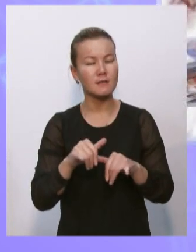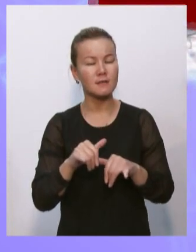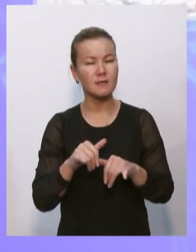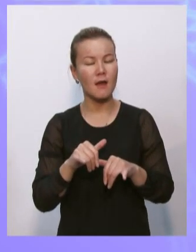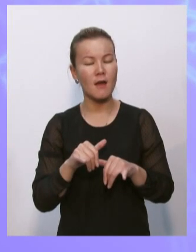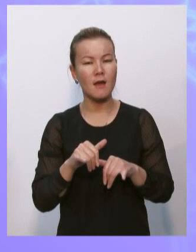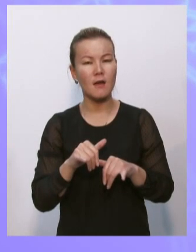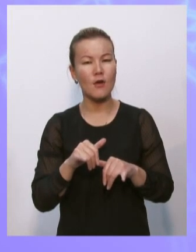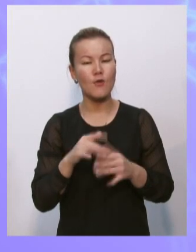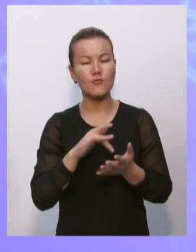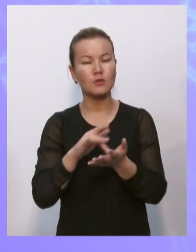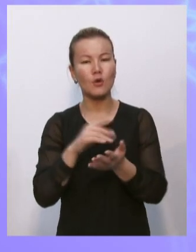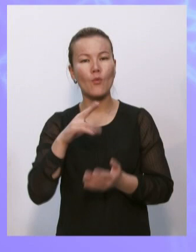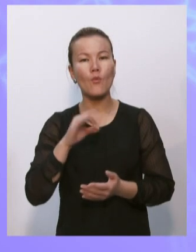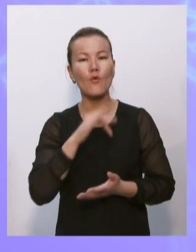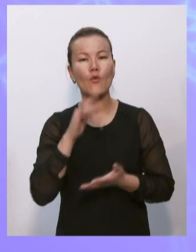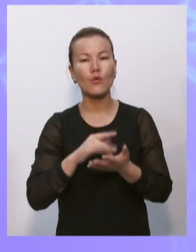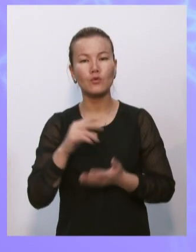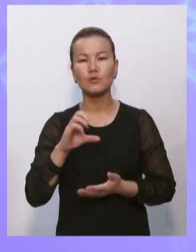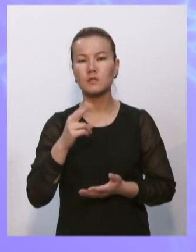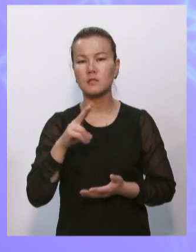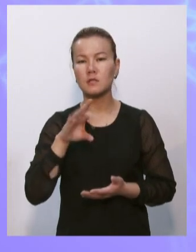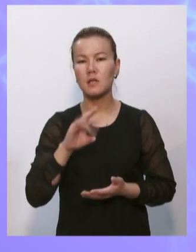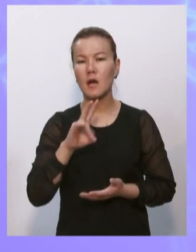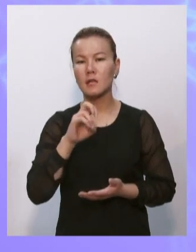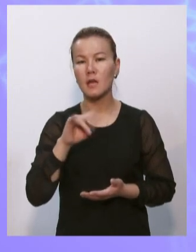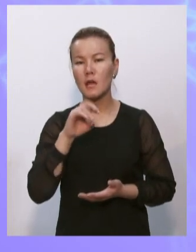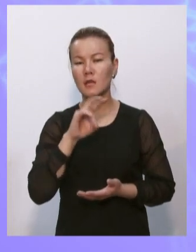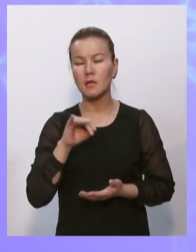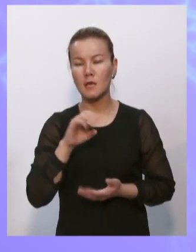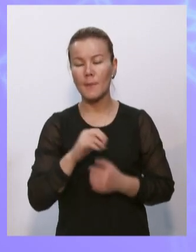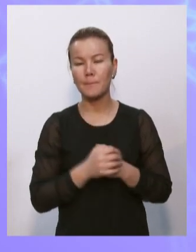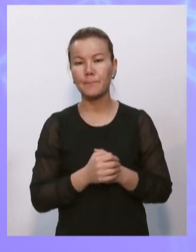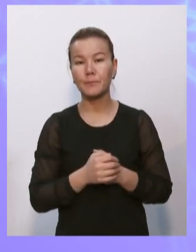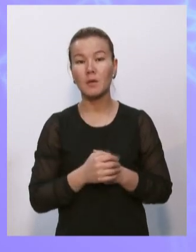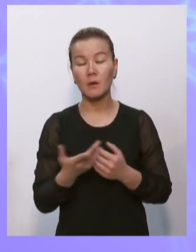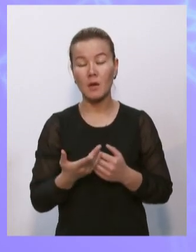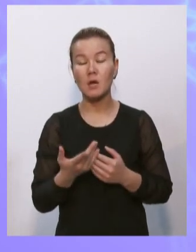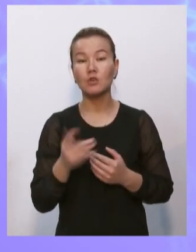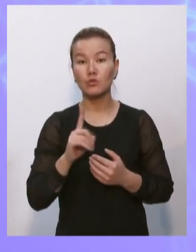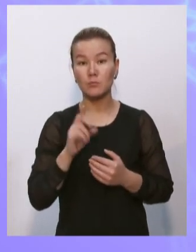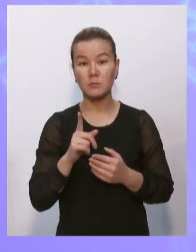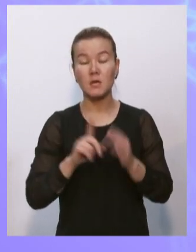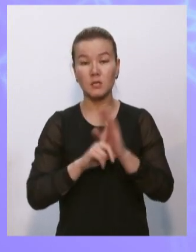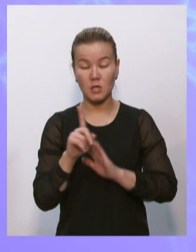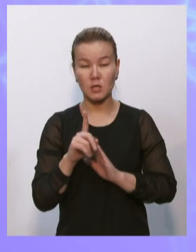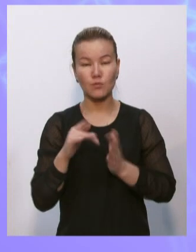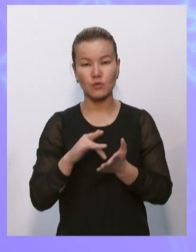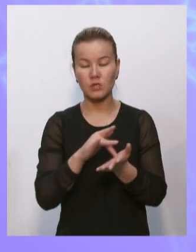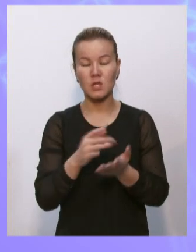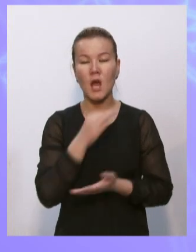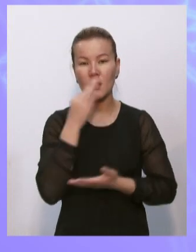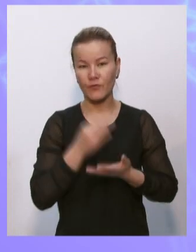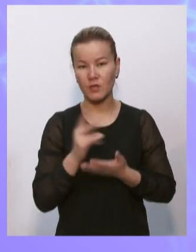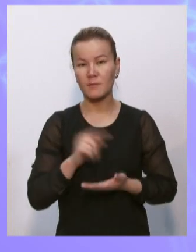по городу Склонения. Прежде чем продолжить наше сегодняшнее путешествие, ответим на